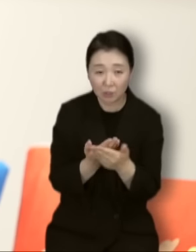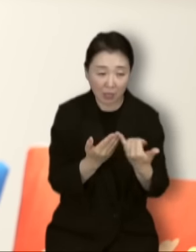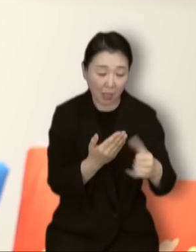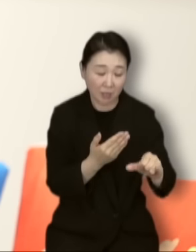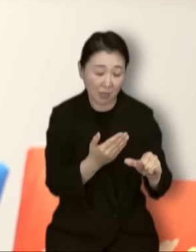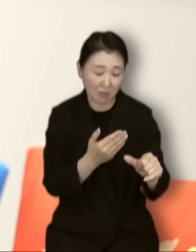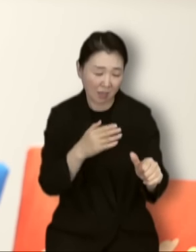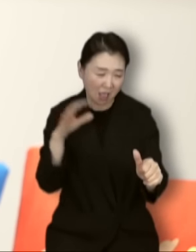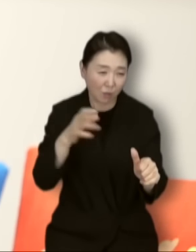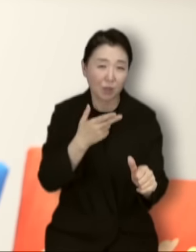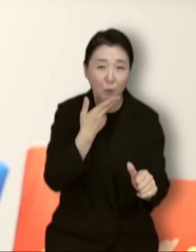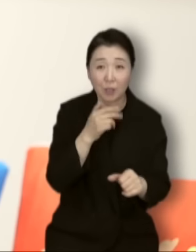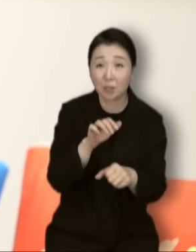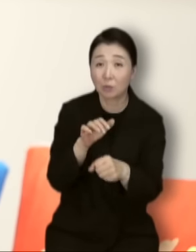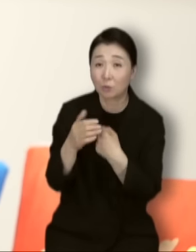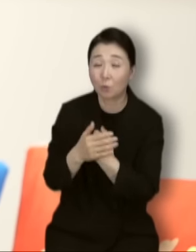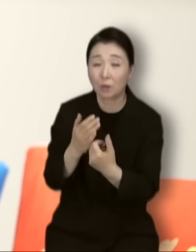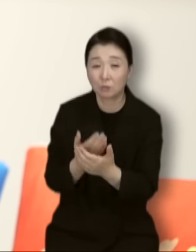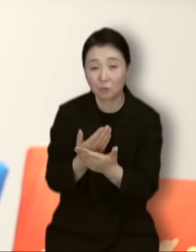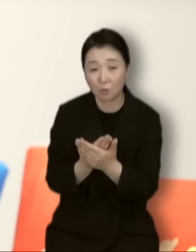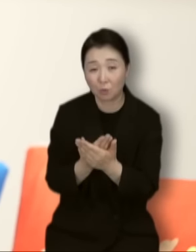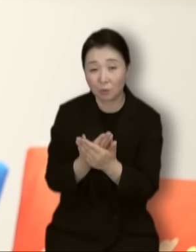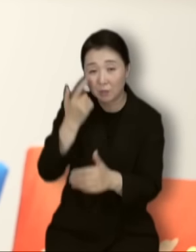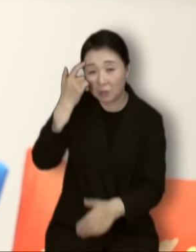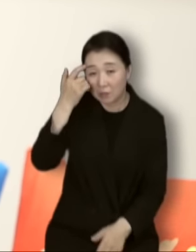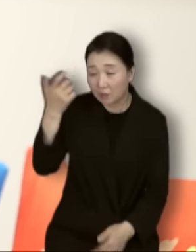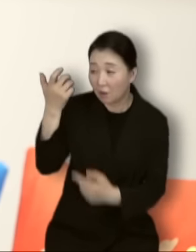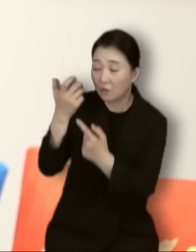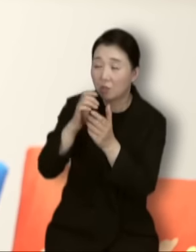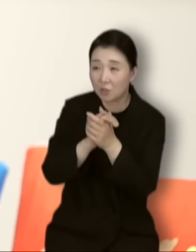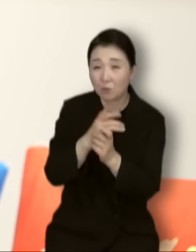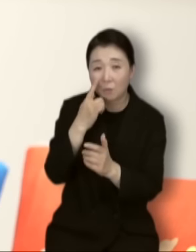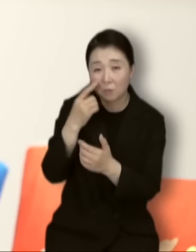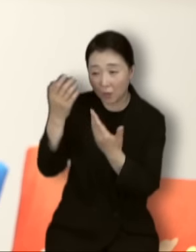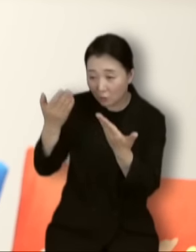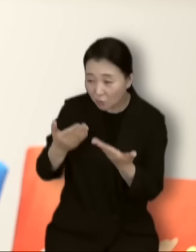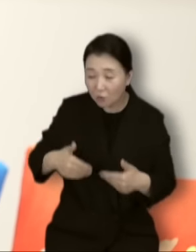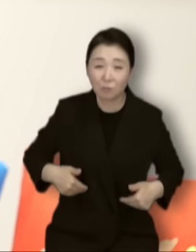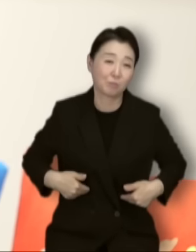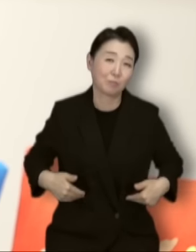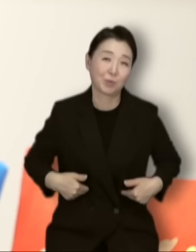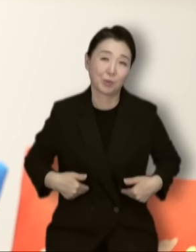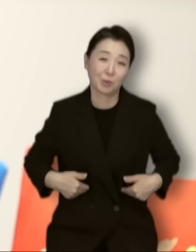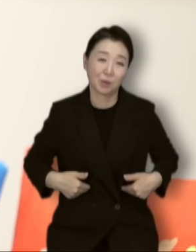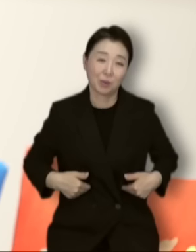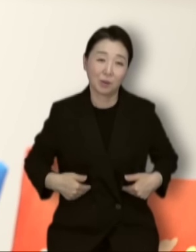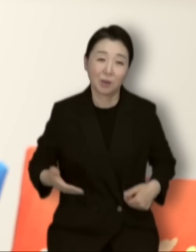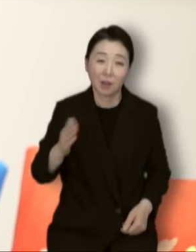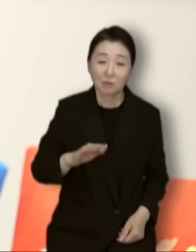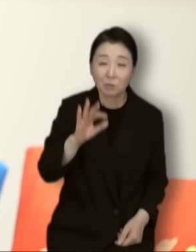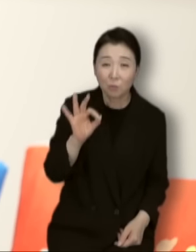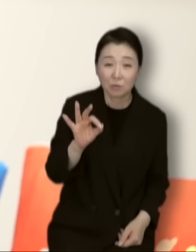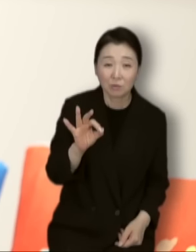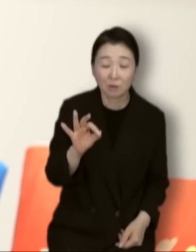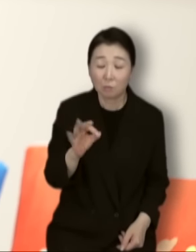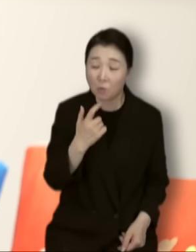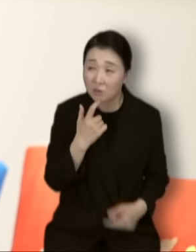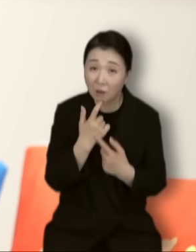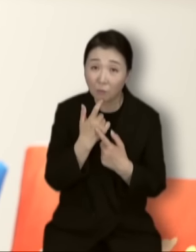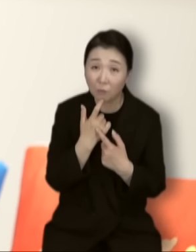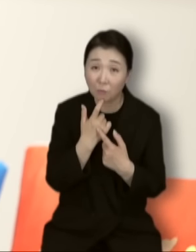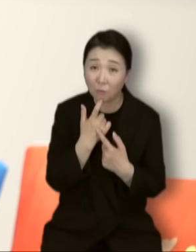주시고 아이들한테 큰 소리 안치게 해 주시고 이런 제일 힘든 거 영적인 것을 기도하면 주셔야 되지 않나 그런데 보니까